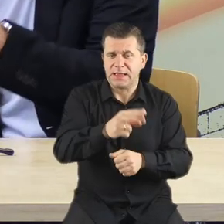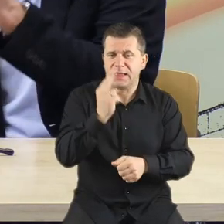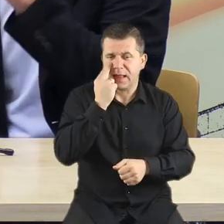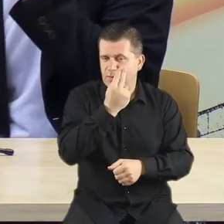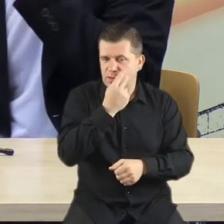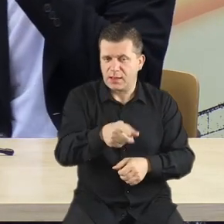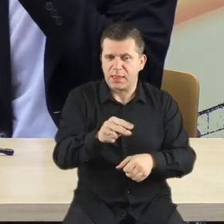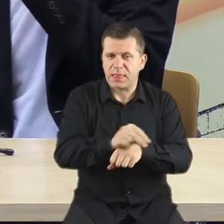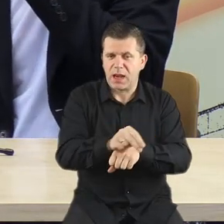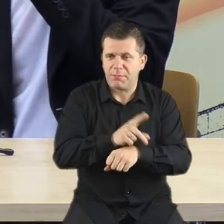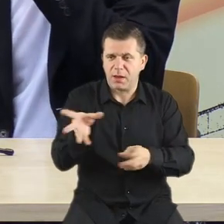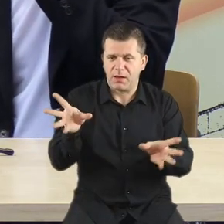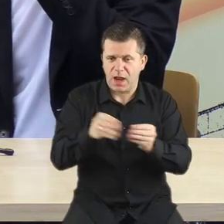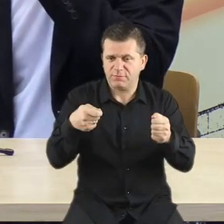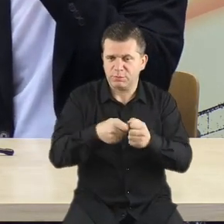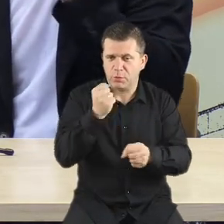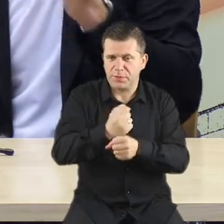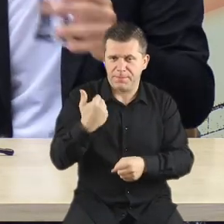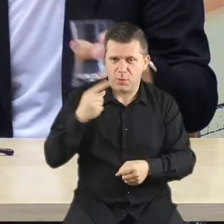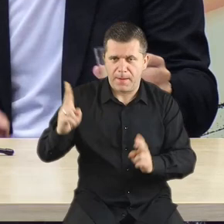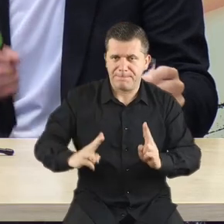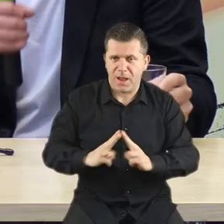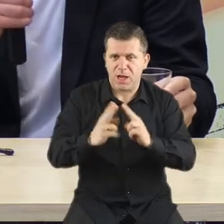terapeutki, z którą pan współpracował w Paryżu?